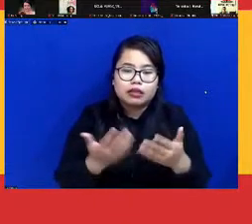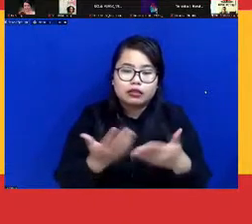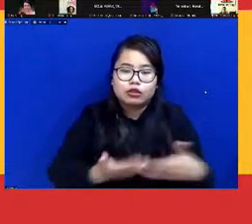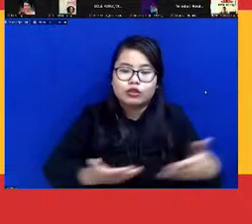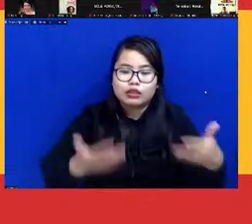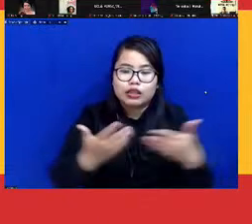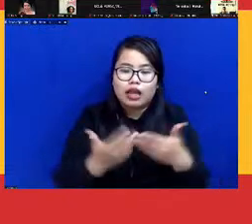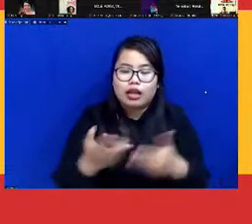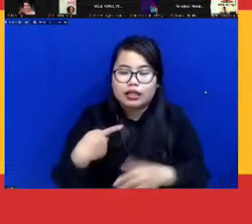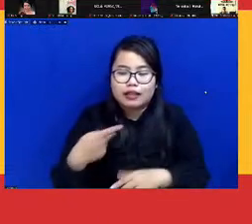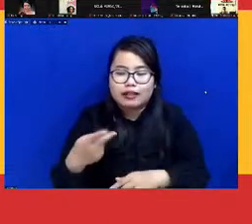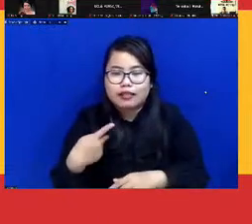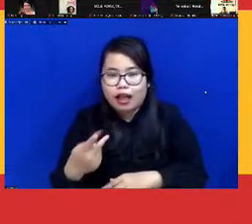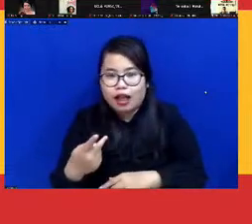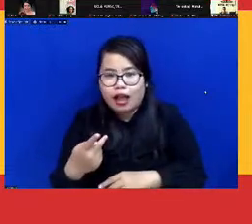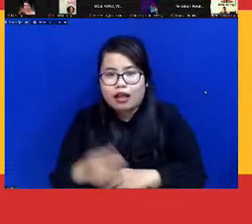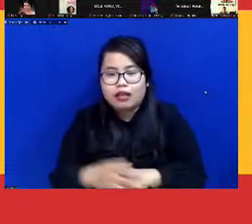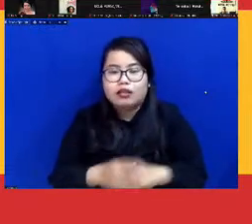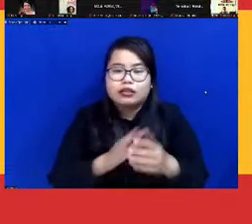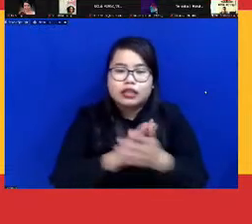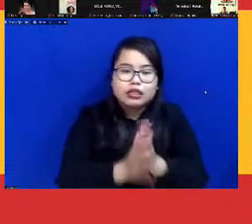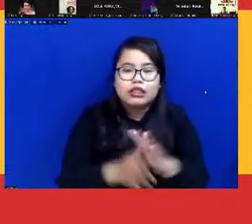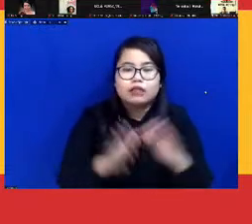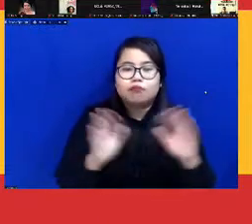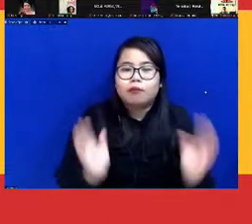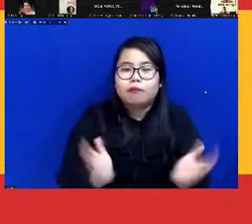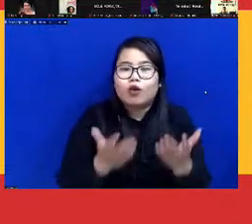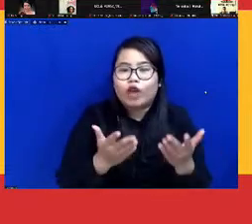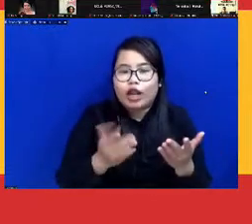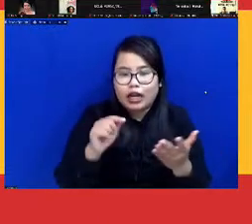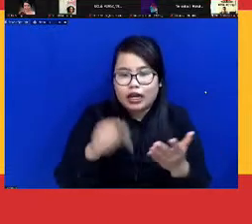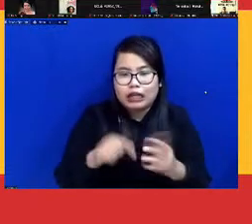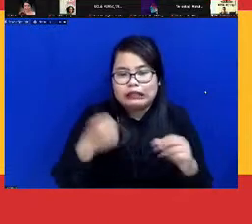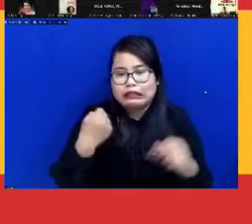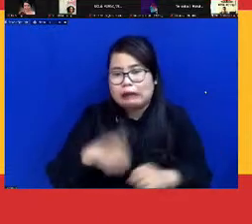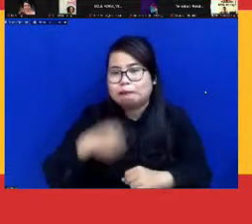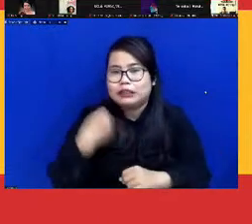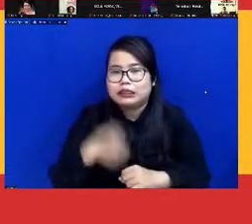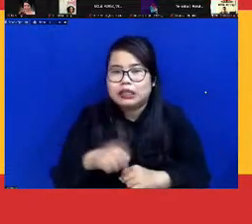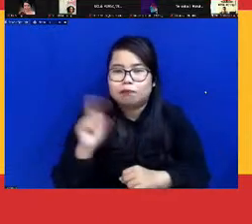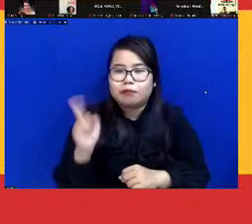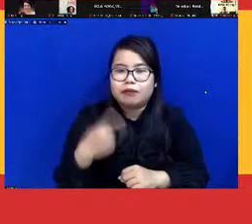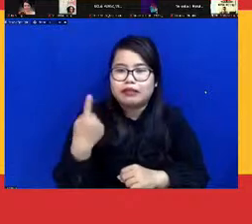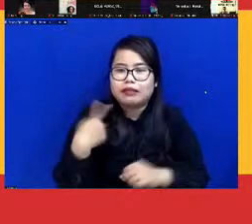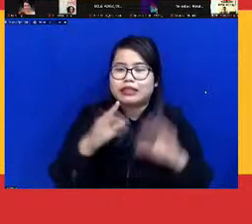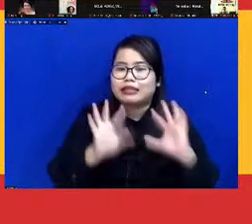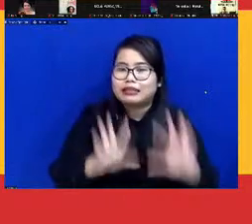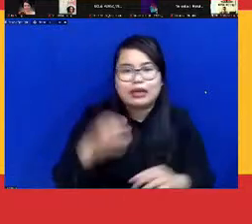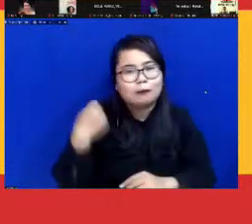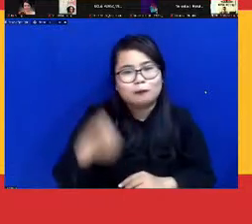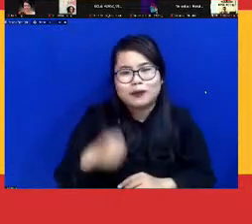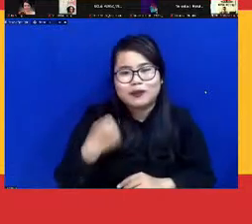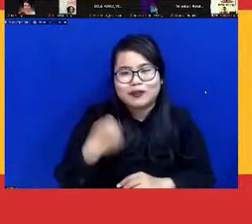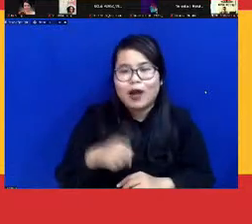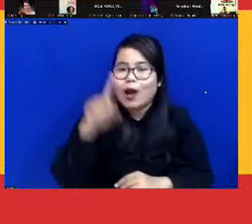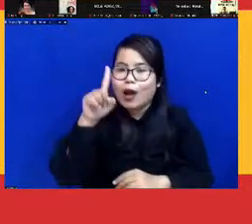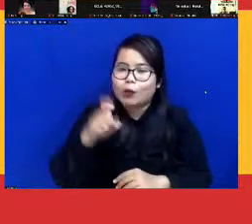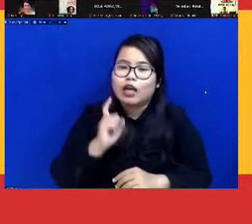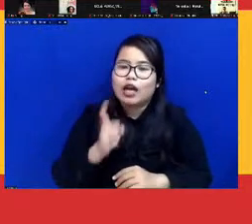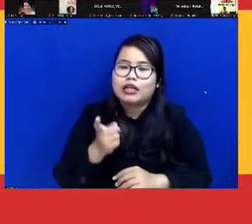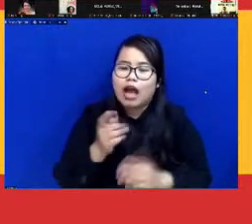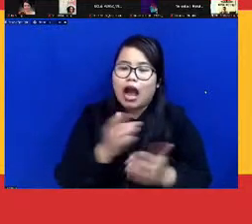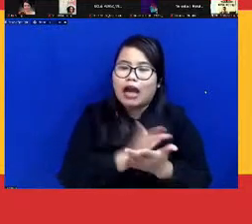kita. Ya. Jadi pembangunan itu tidak bisa pemerintah saja. Perlu akademisi di